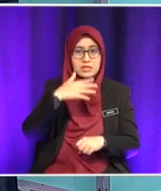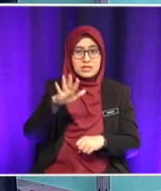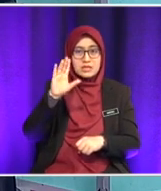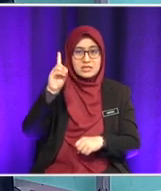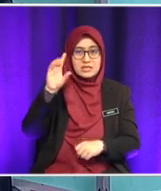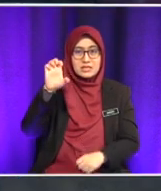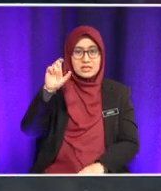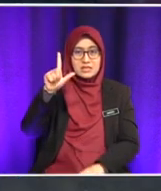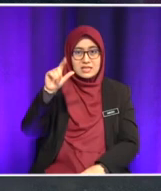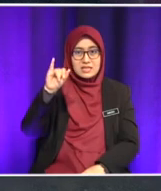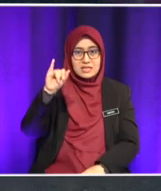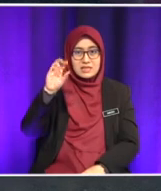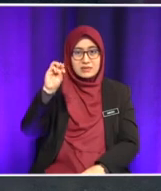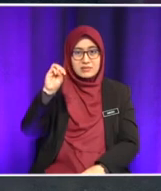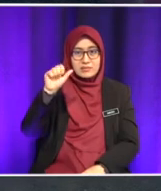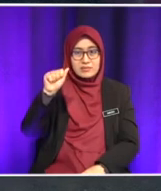terima